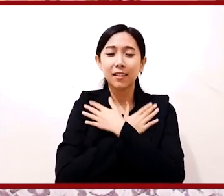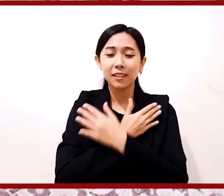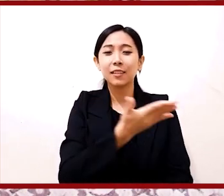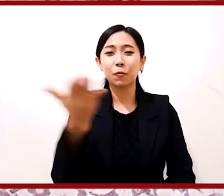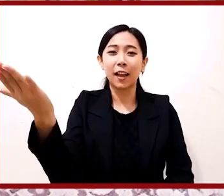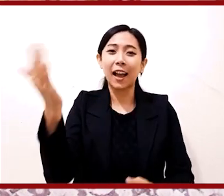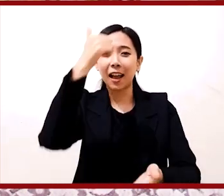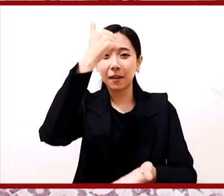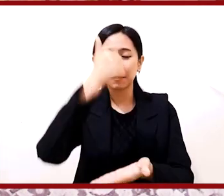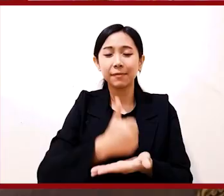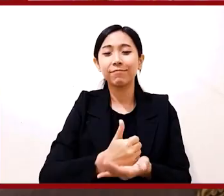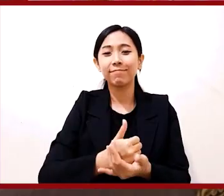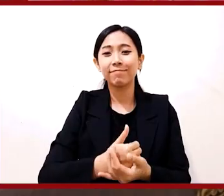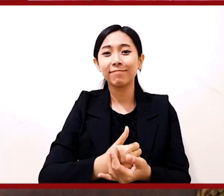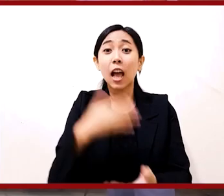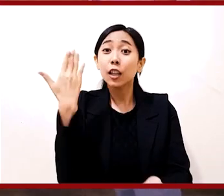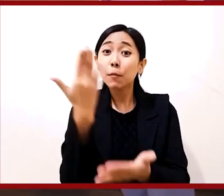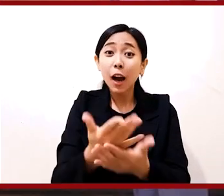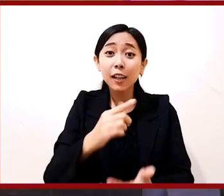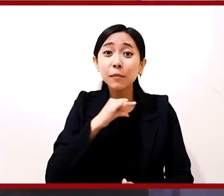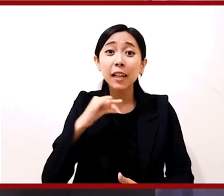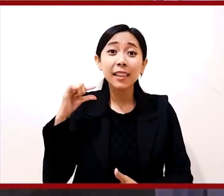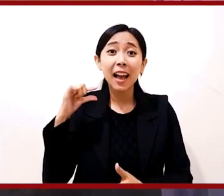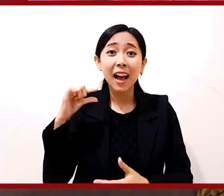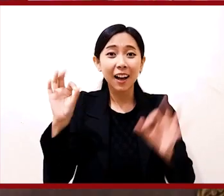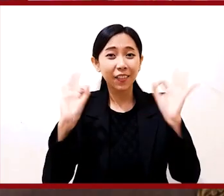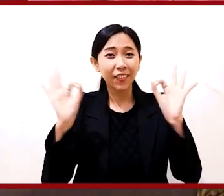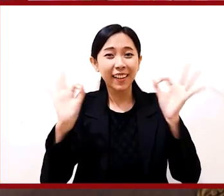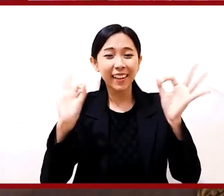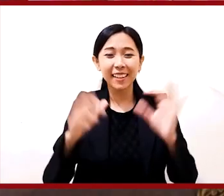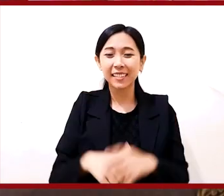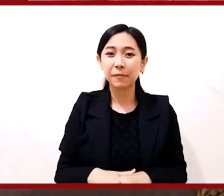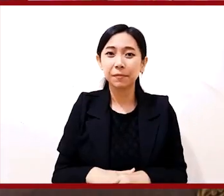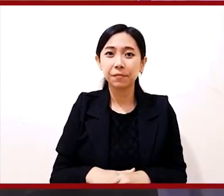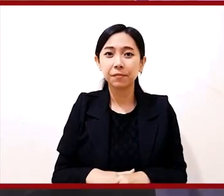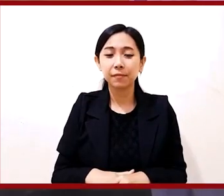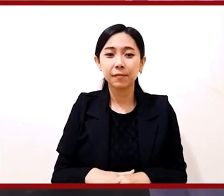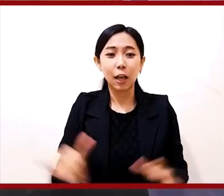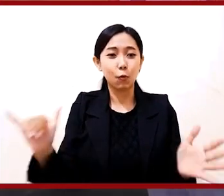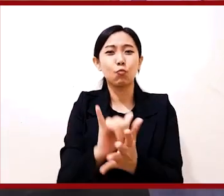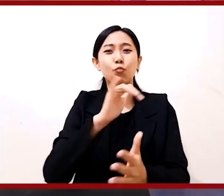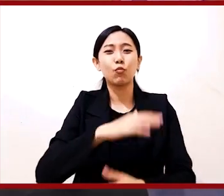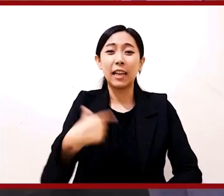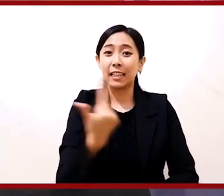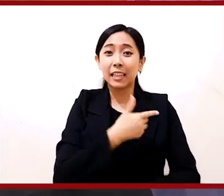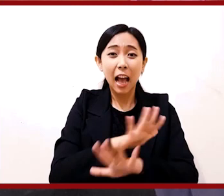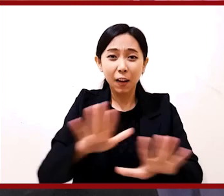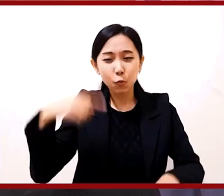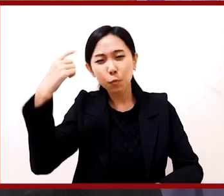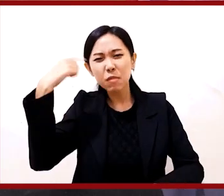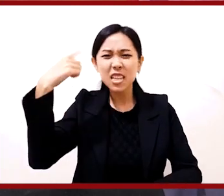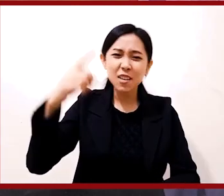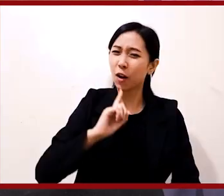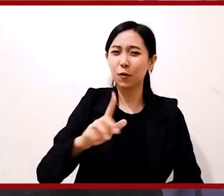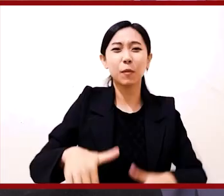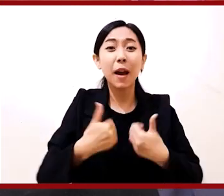semua. Amin. Wah, makasih Pak Pendeta. Oke, sama-sama. Tuh, kita udah gak usah